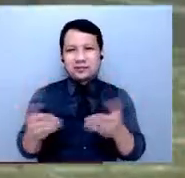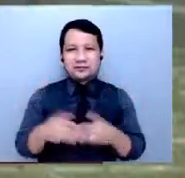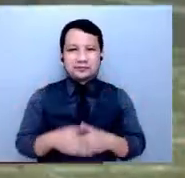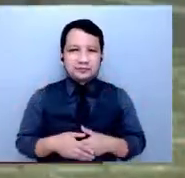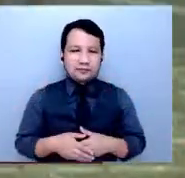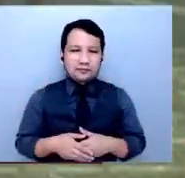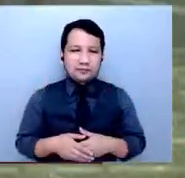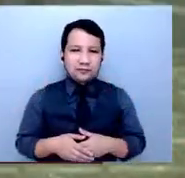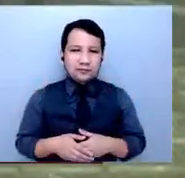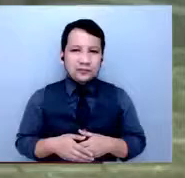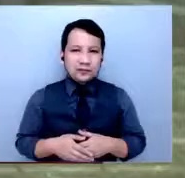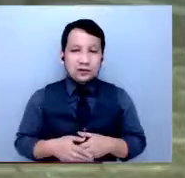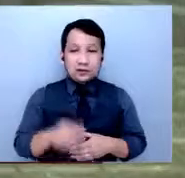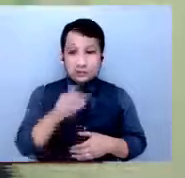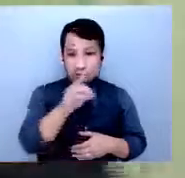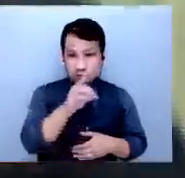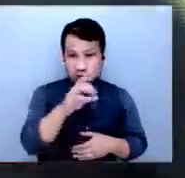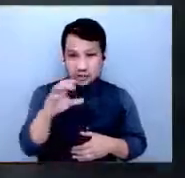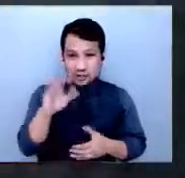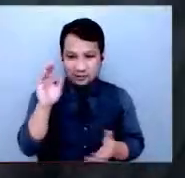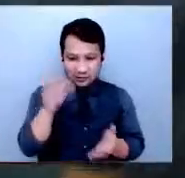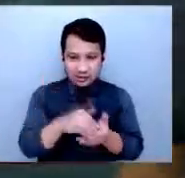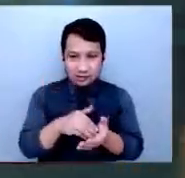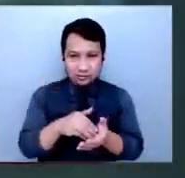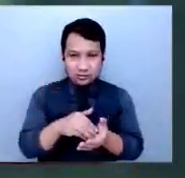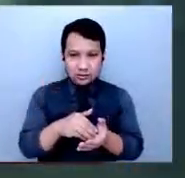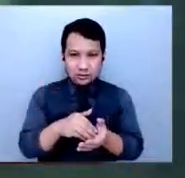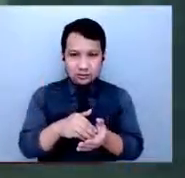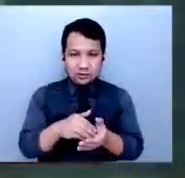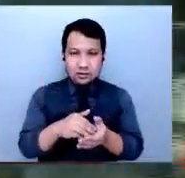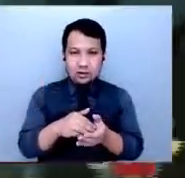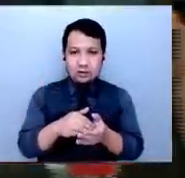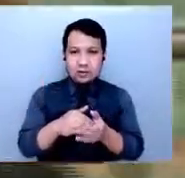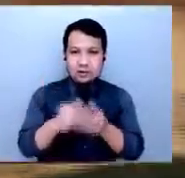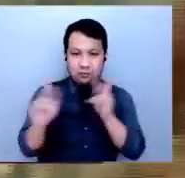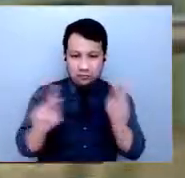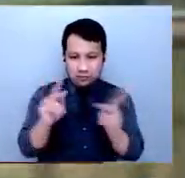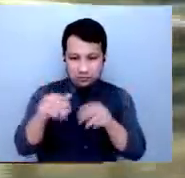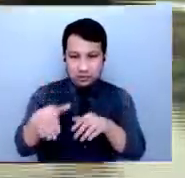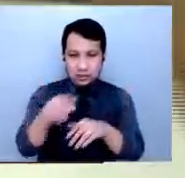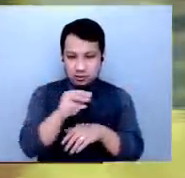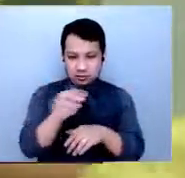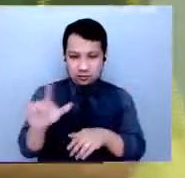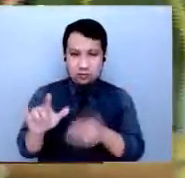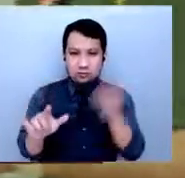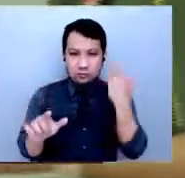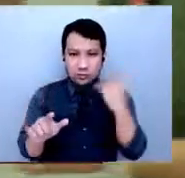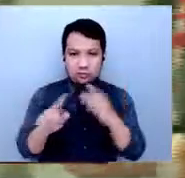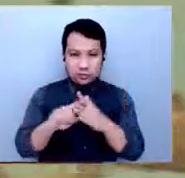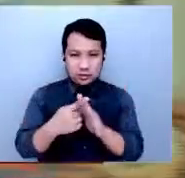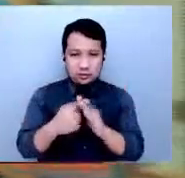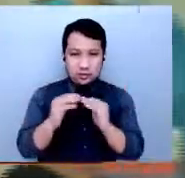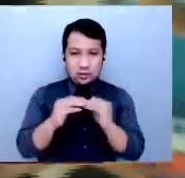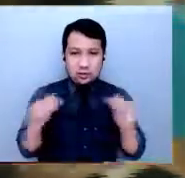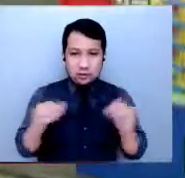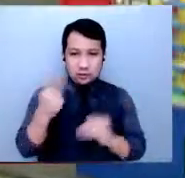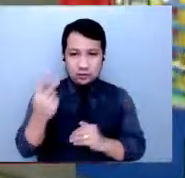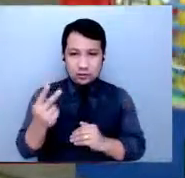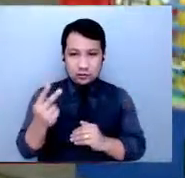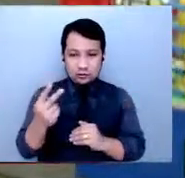Halos 100,000 na raw ang foot traffic araw-araw sa naturang mall simula na mag-alert level 2 sa